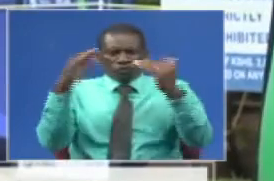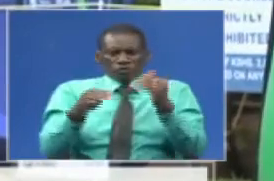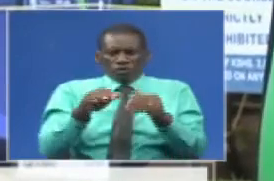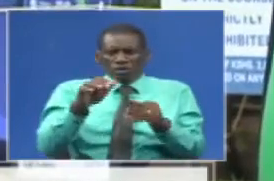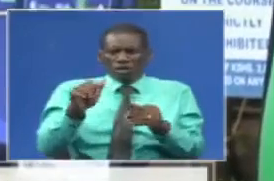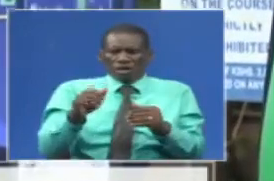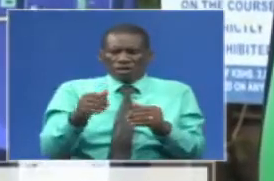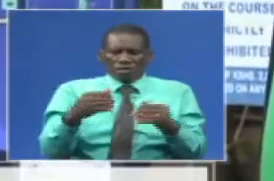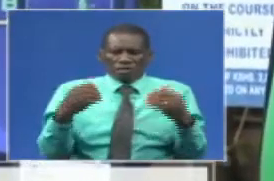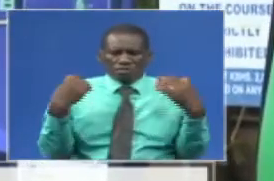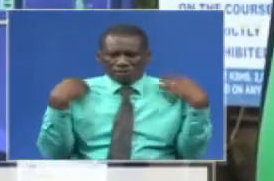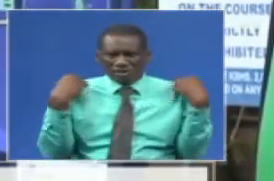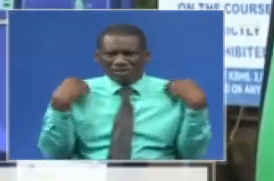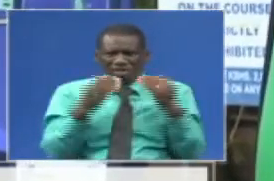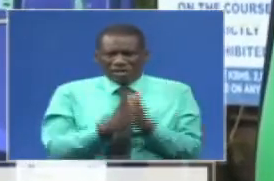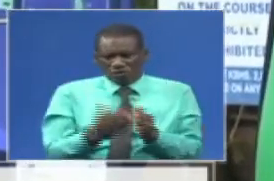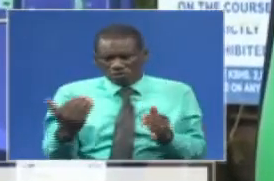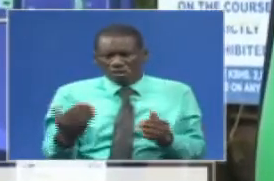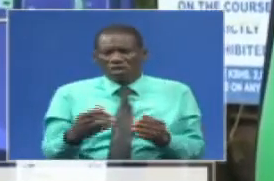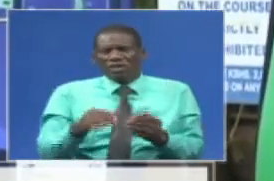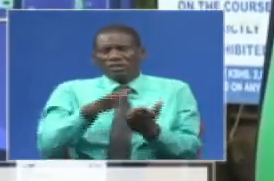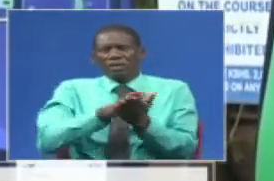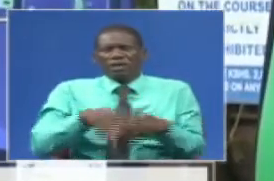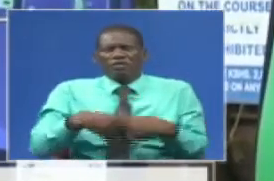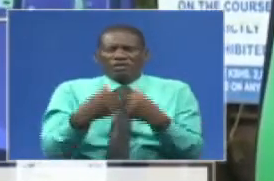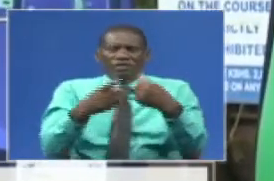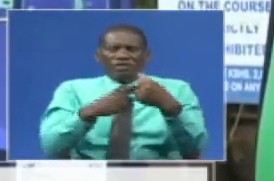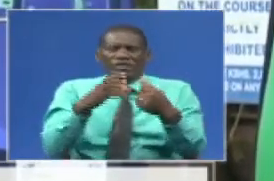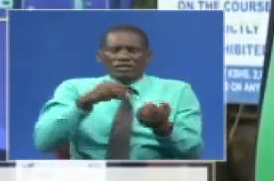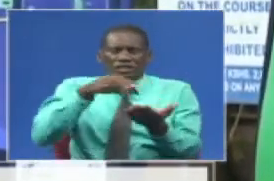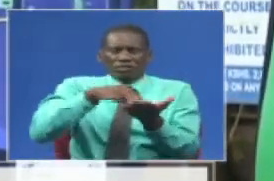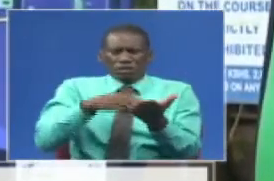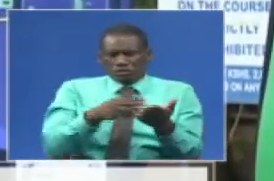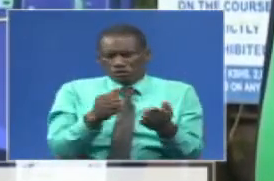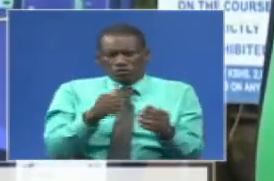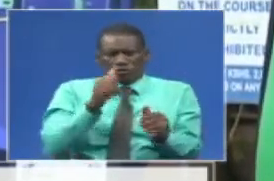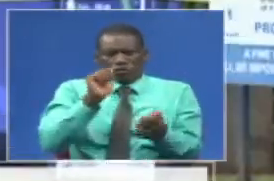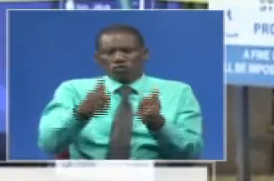bank has injected 60 million Kenya shillings into the tournament.